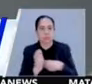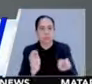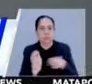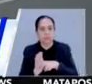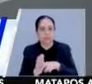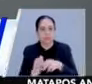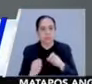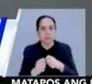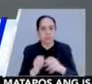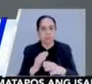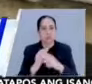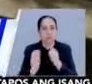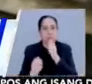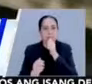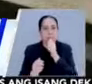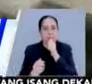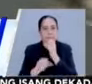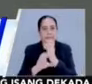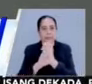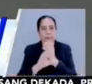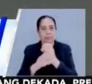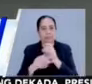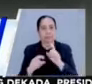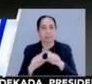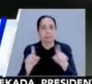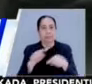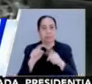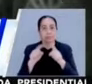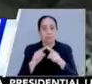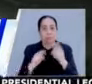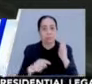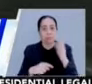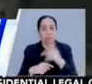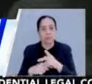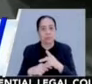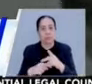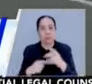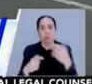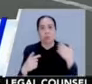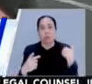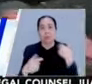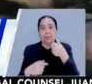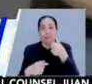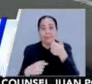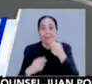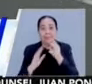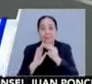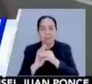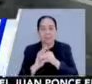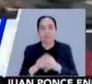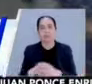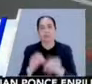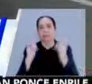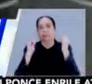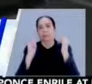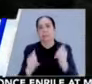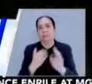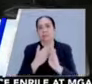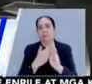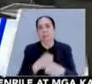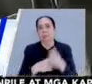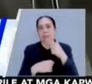na pribadong sasakyan. Pero nang aming balikan, wala pang 10 minuto ay bumalik muli ang mga nasitang